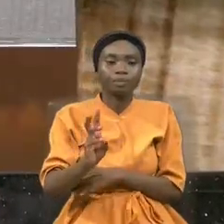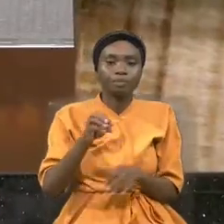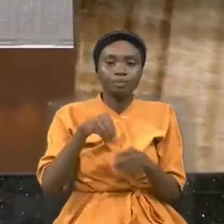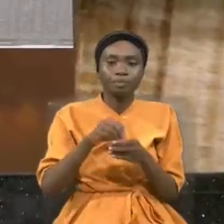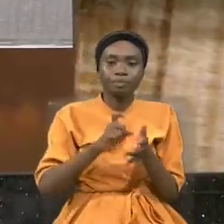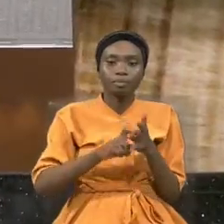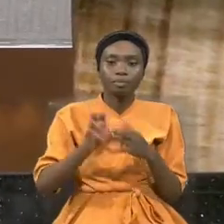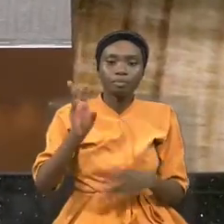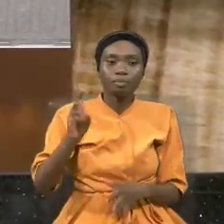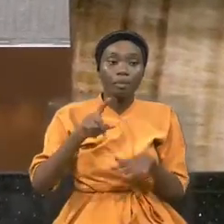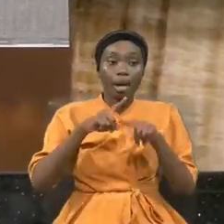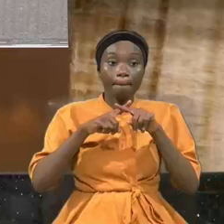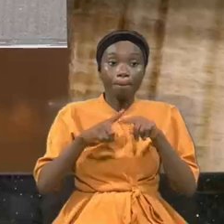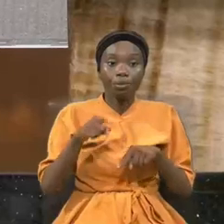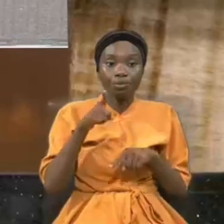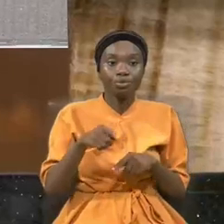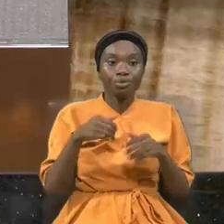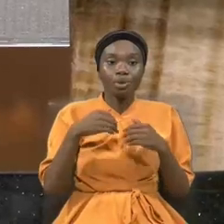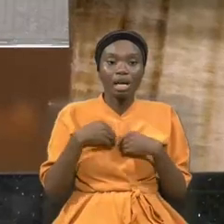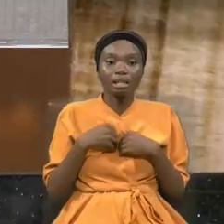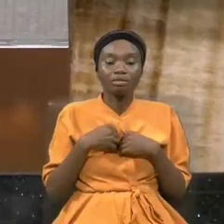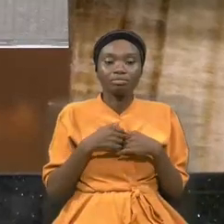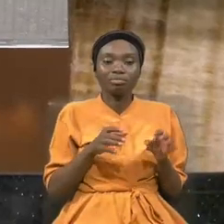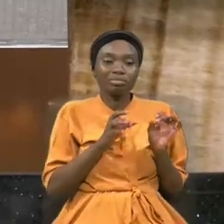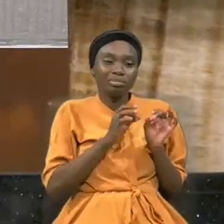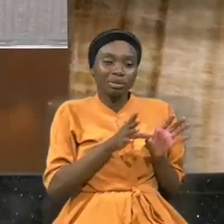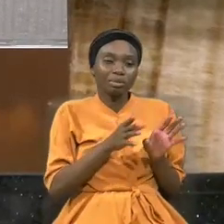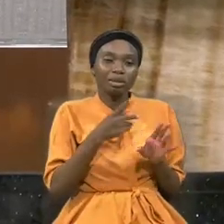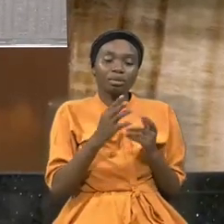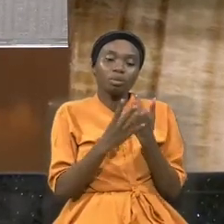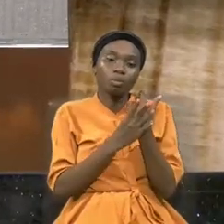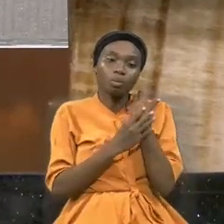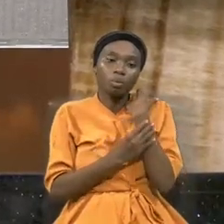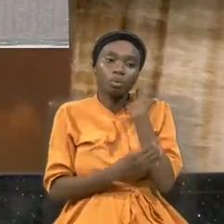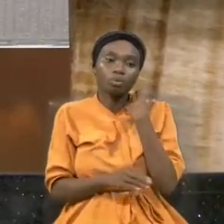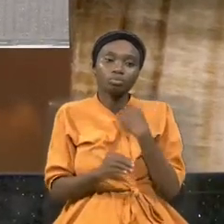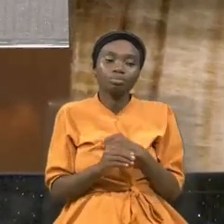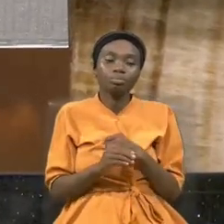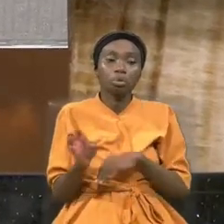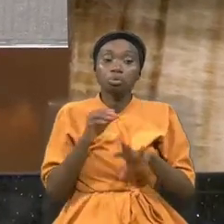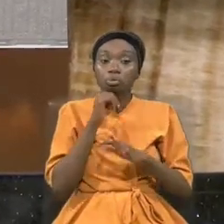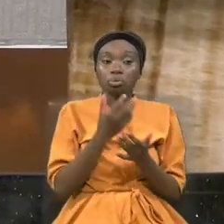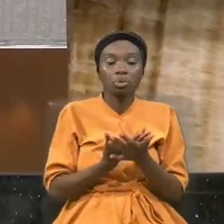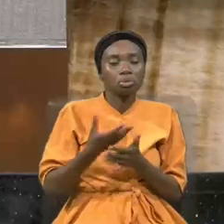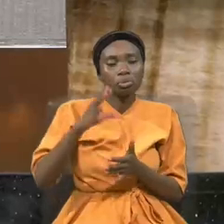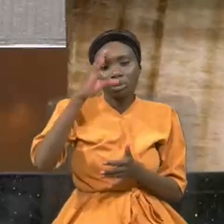Verset 6. Et vous avilissez le pauvre.